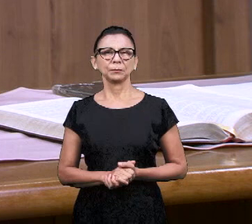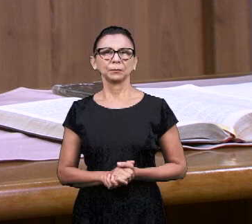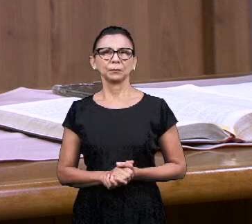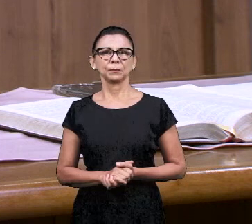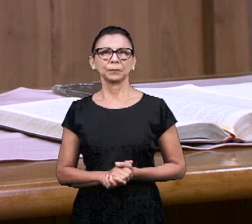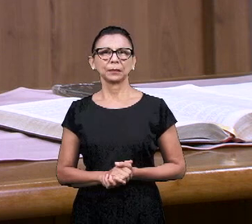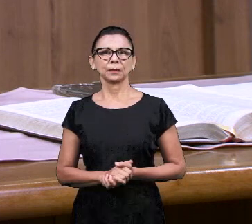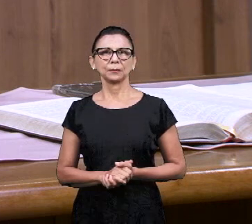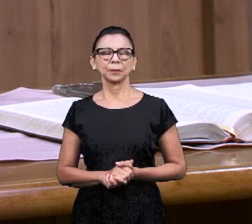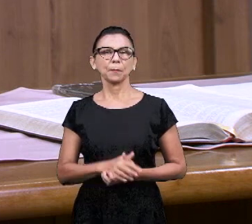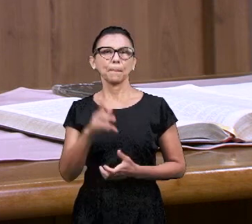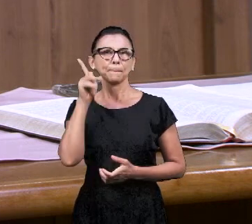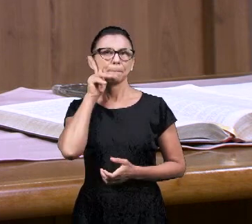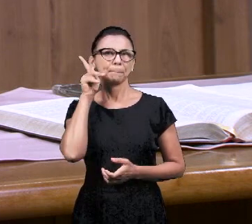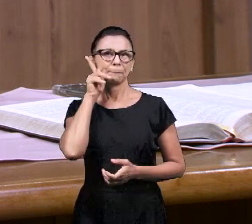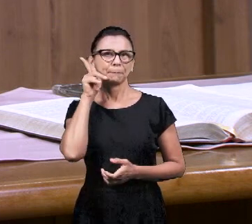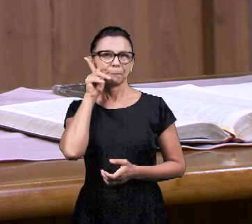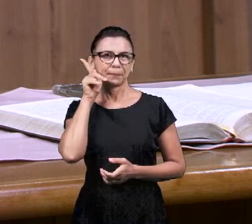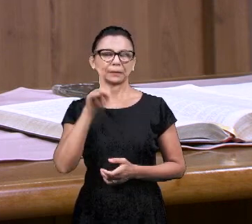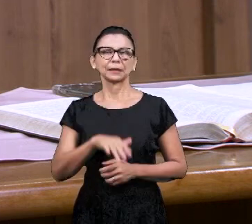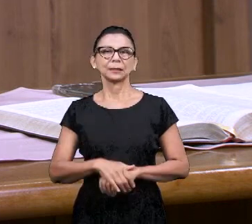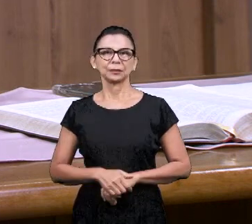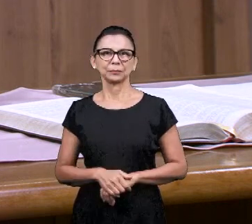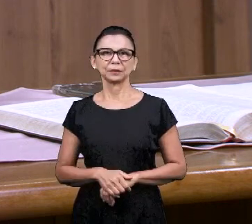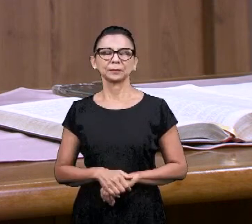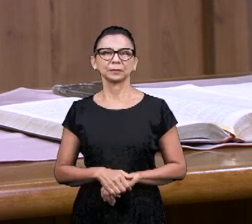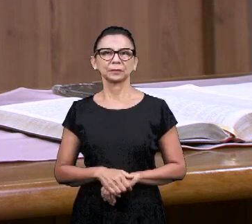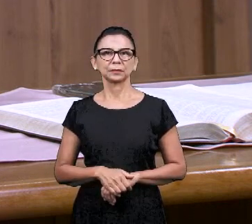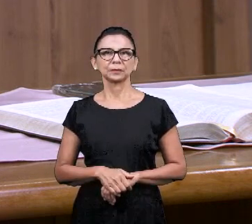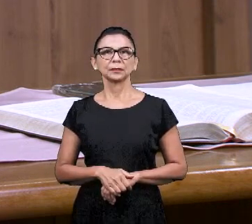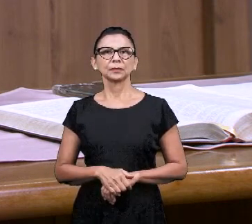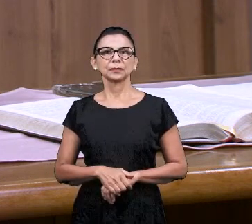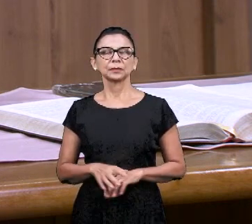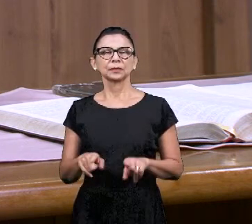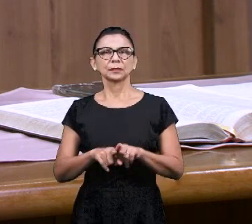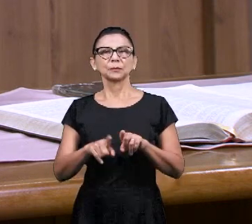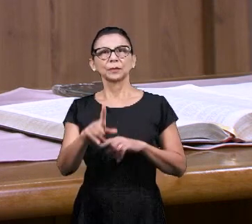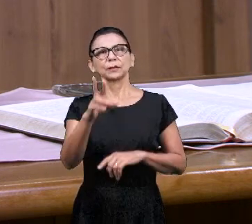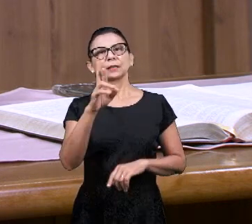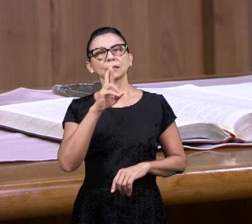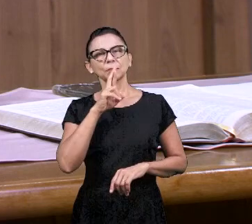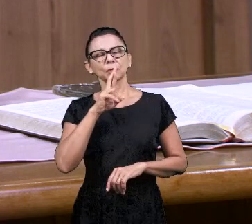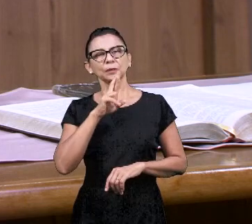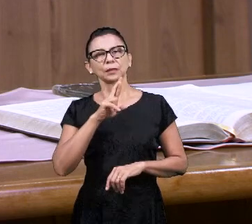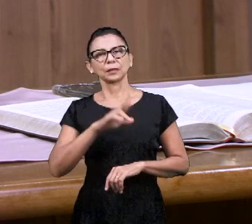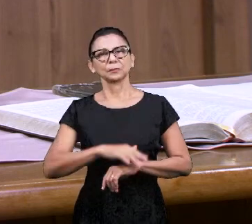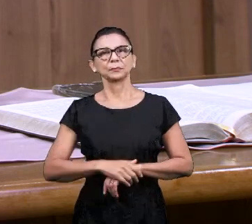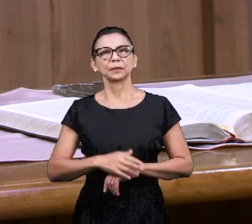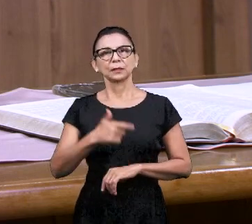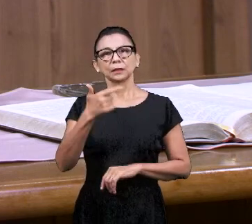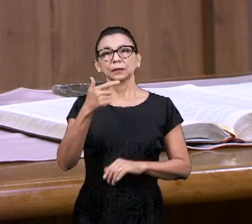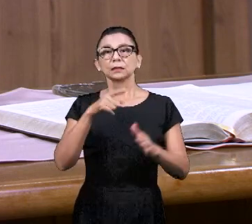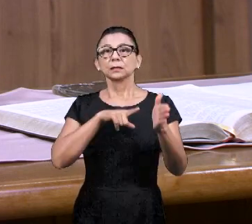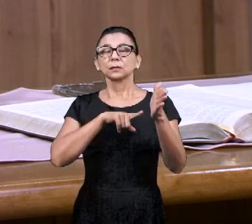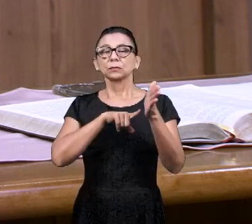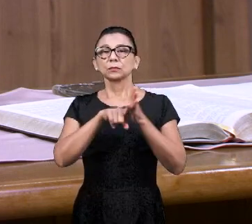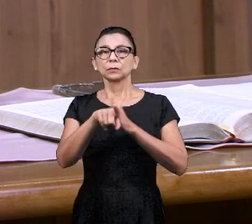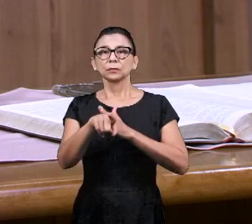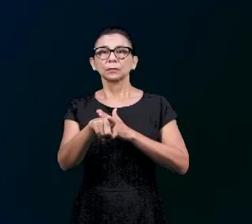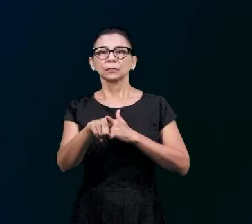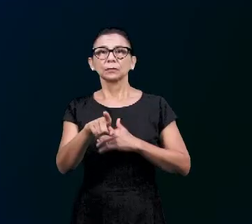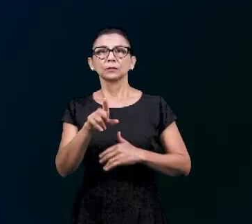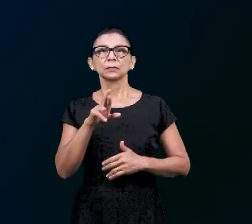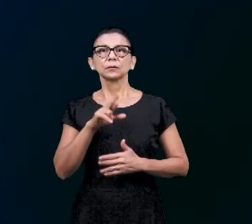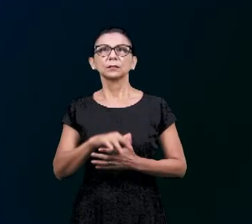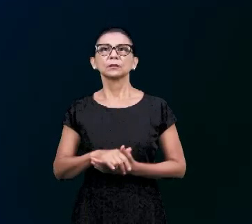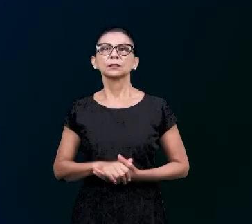Kiki Bruno, de la classe d'intermédiaire de l'église de Jean Pessoa, va nous donner la réponse à cette